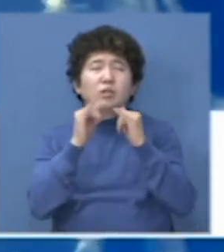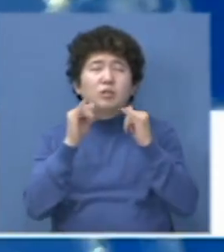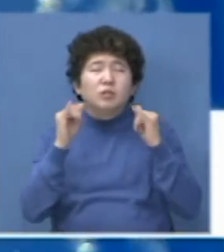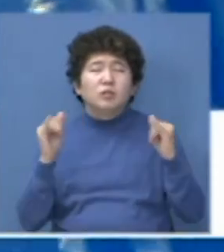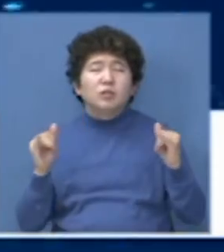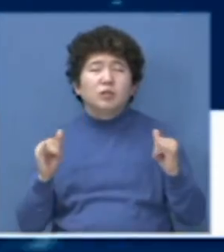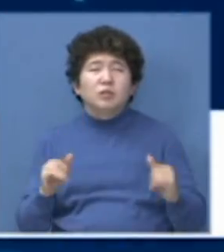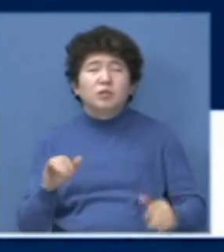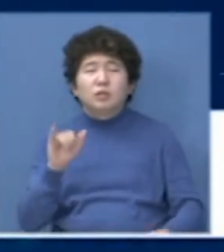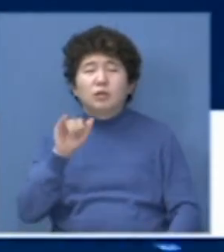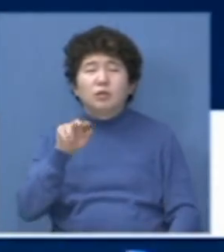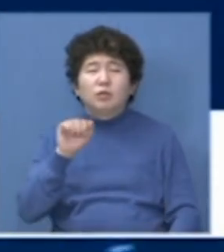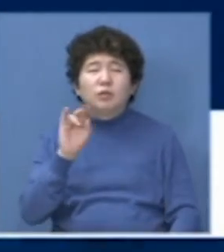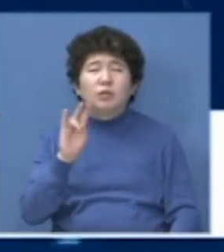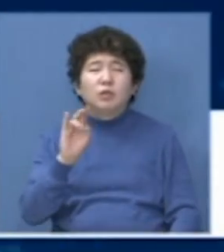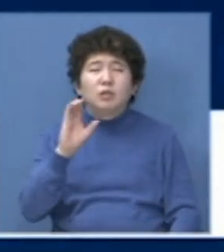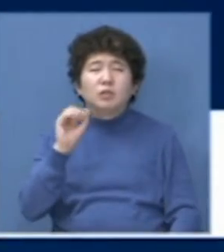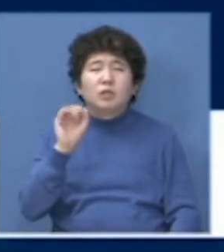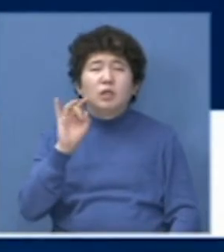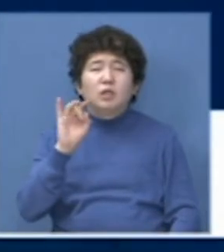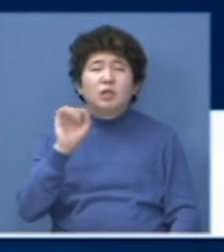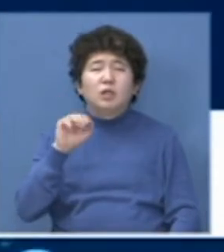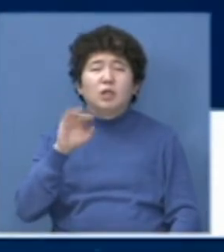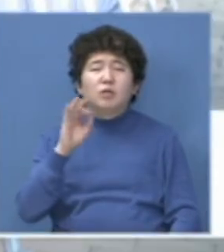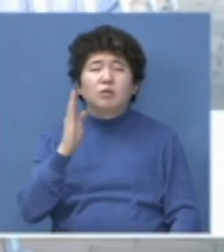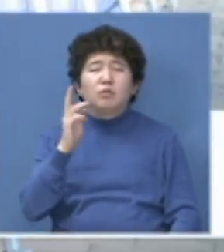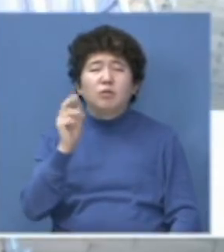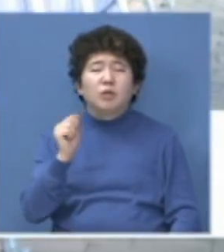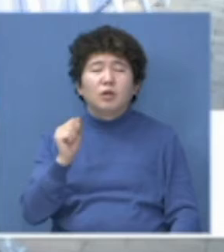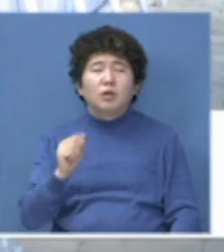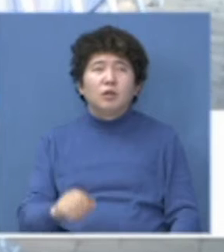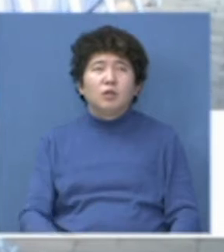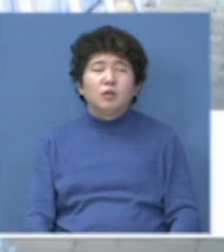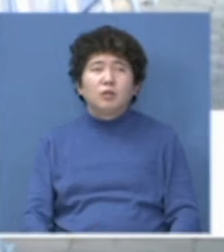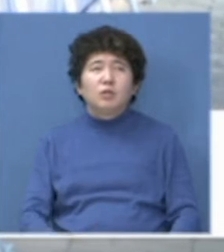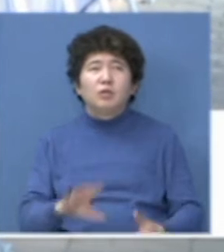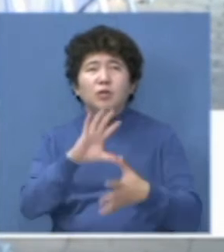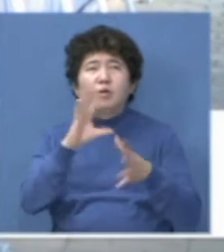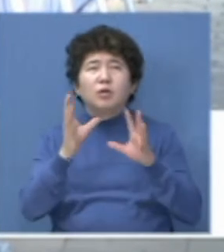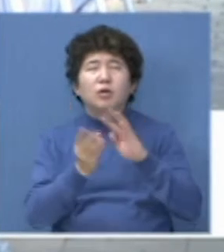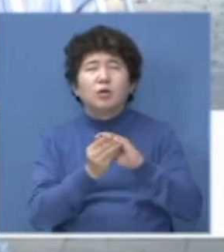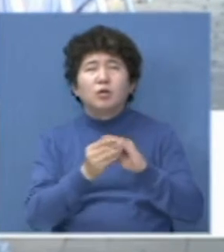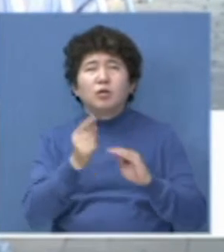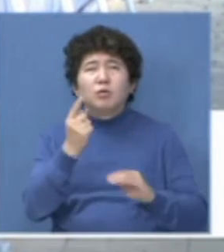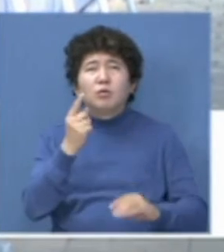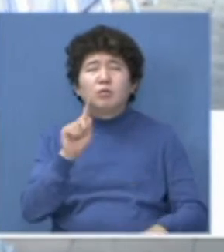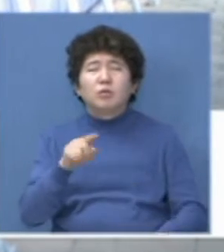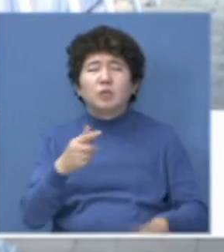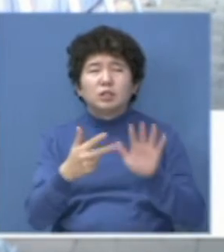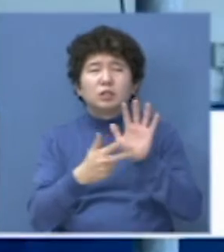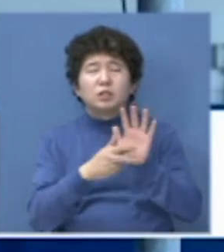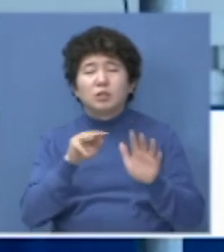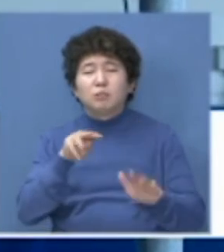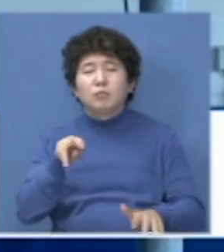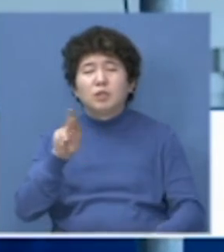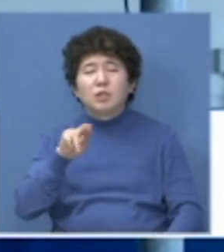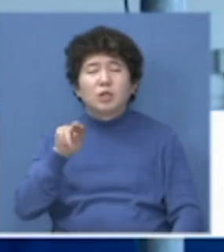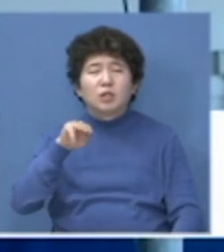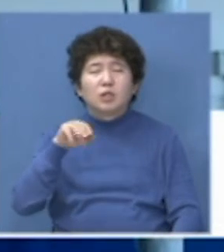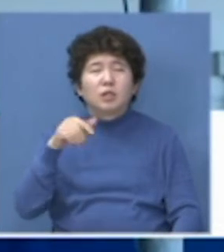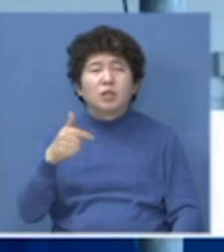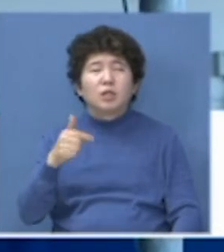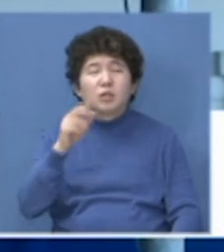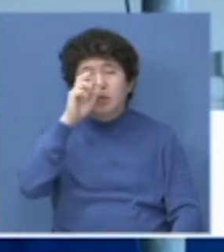Ұлан ауданына қарасты Саратовка ауылында орналасқан. Жобаның жалпы құны 1,8 миллиард теңге. Мемлекет тарапынан қолдау